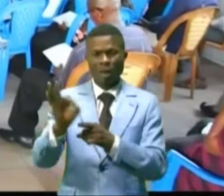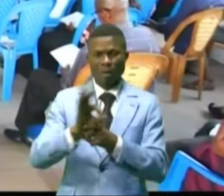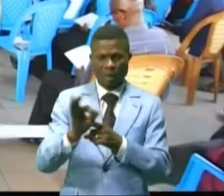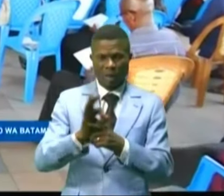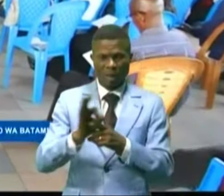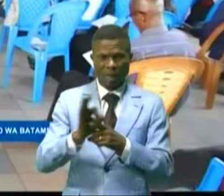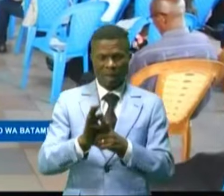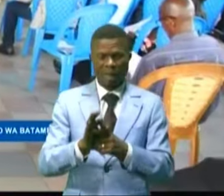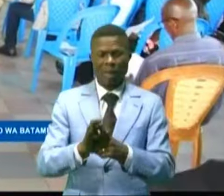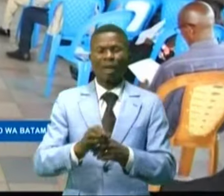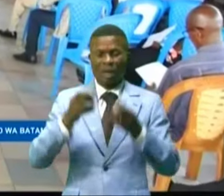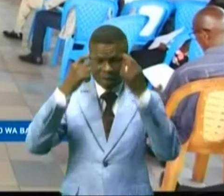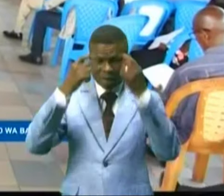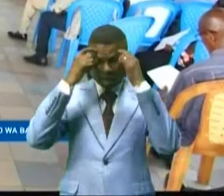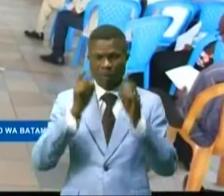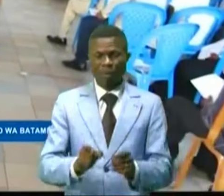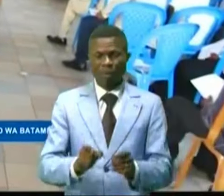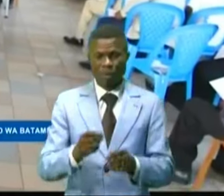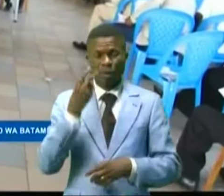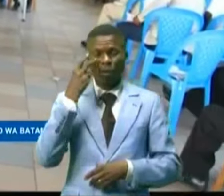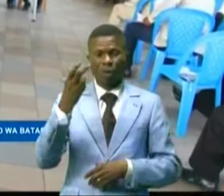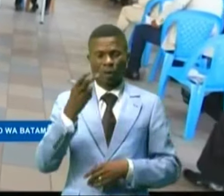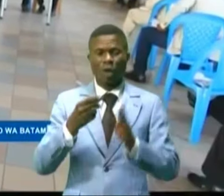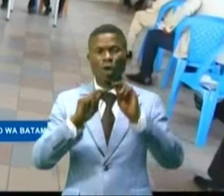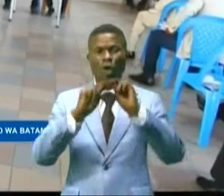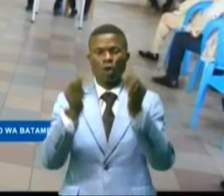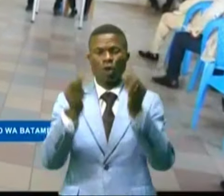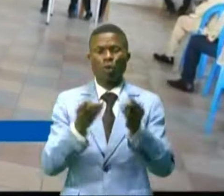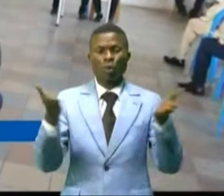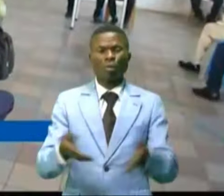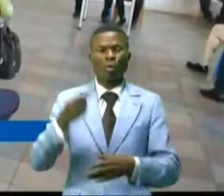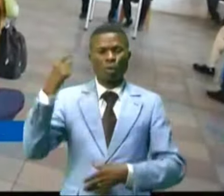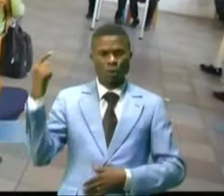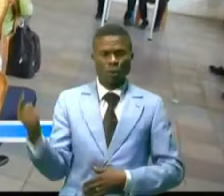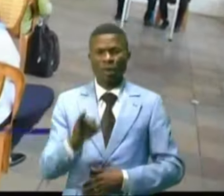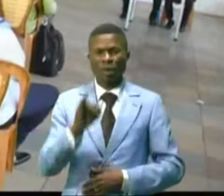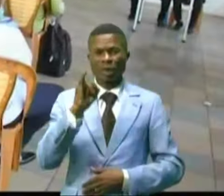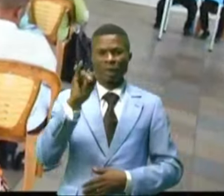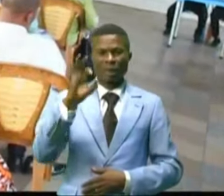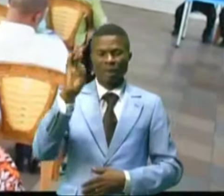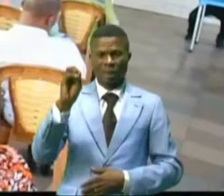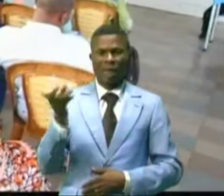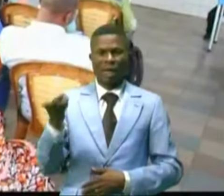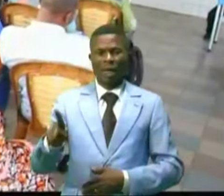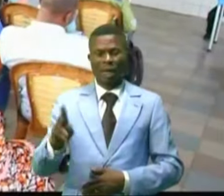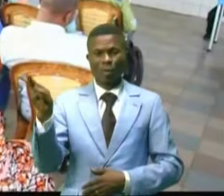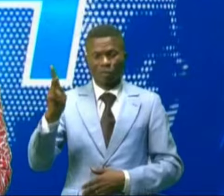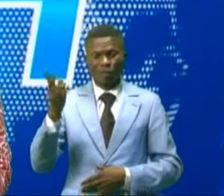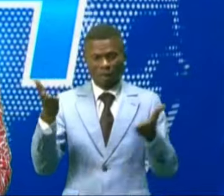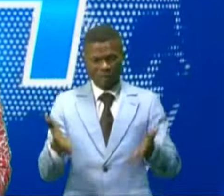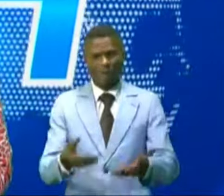émis le vœu d'avoir une représentation permanente de l'ITIE dans la province du Kasaï.